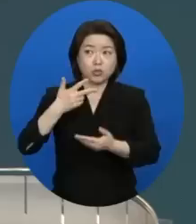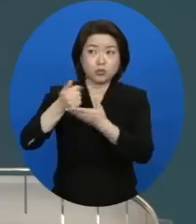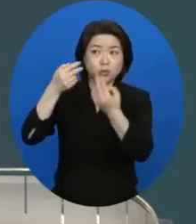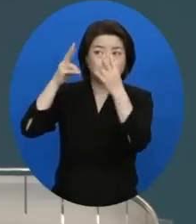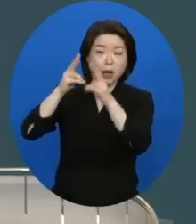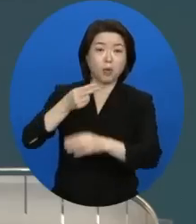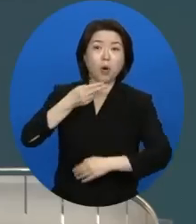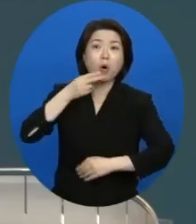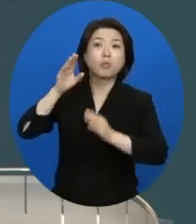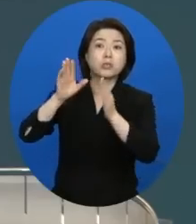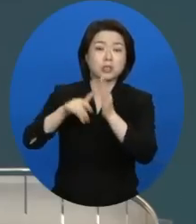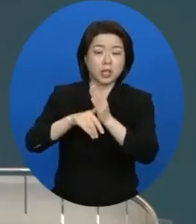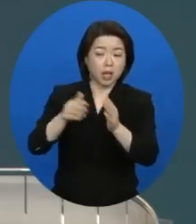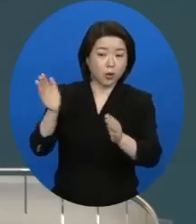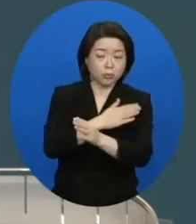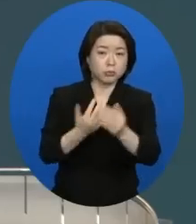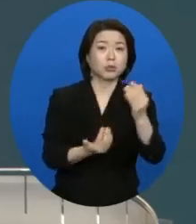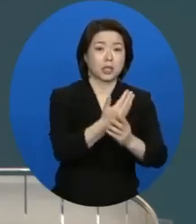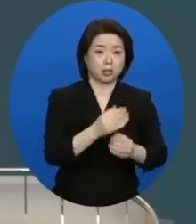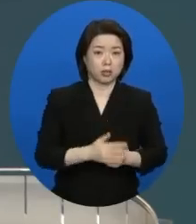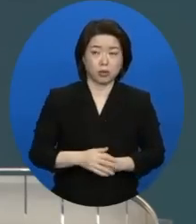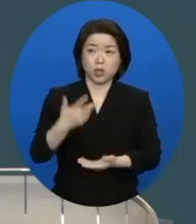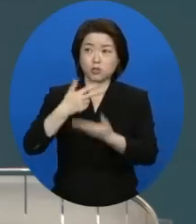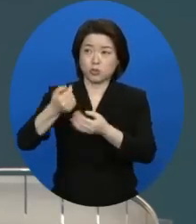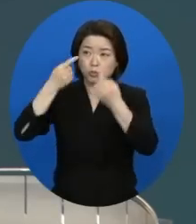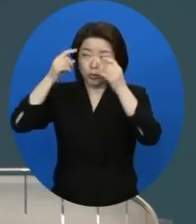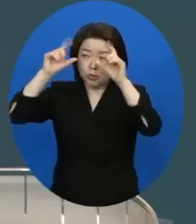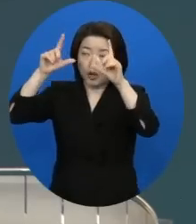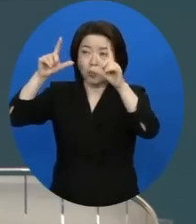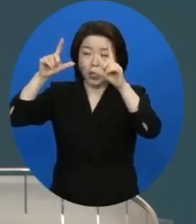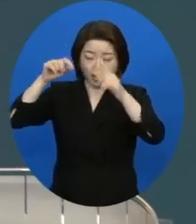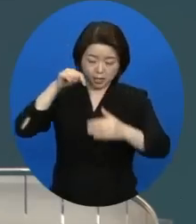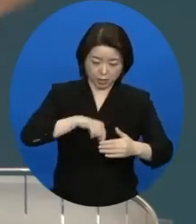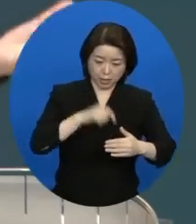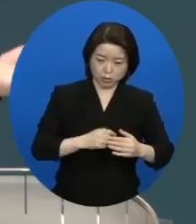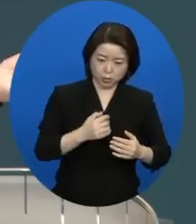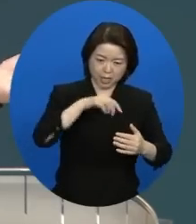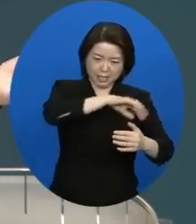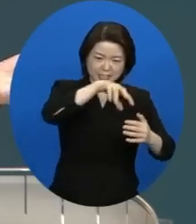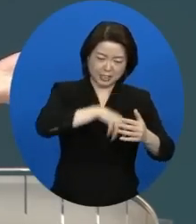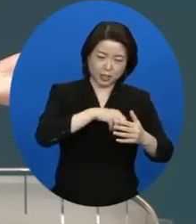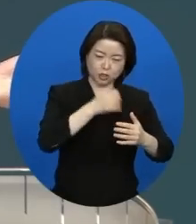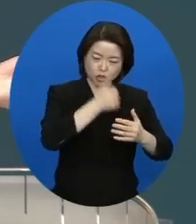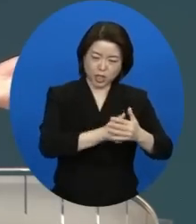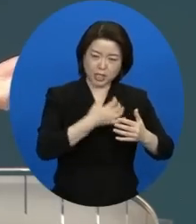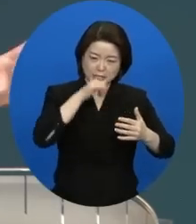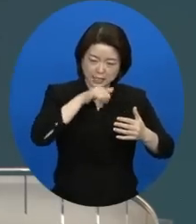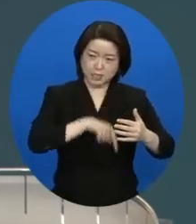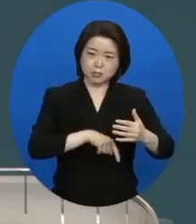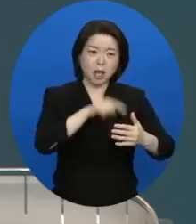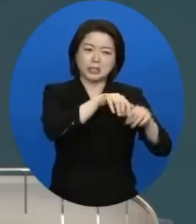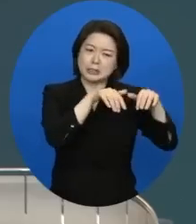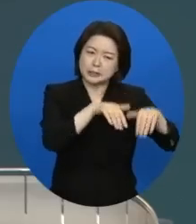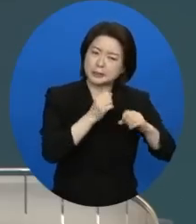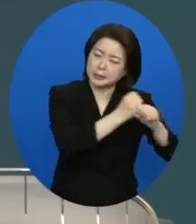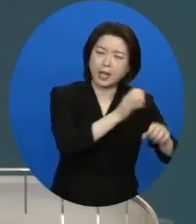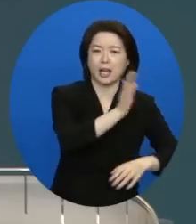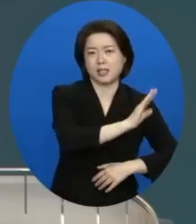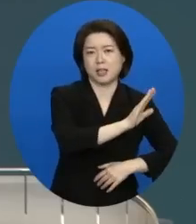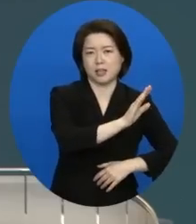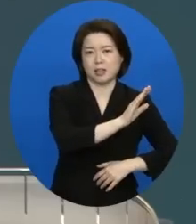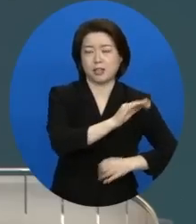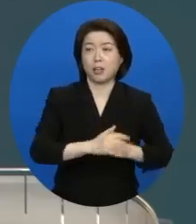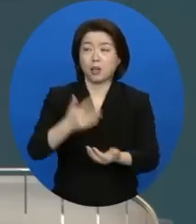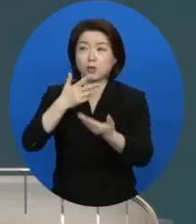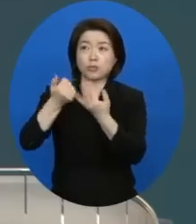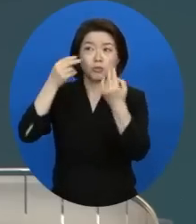주님을 바라보는 눈이 뜨이고 나면 우리 속에 여전히 있어도 우리가 그 종이 아니에요. 근데 주님을 바라보지